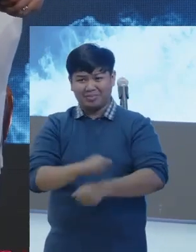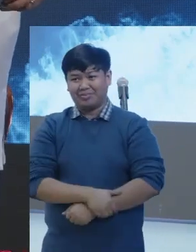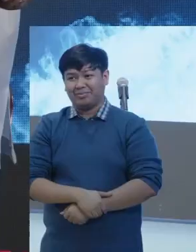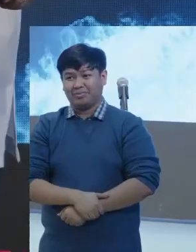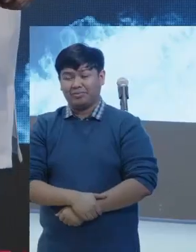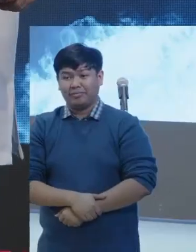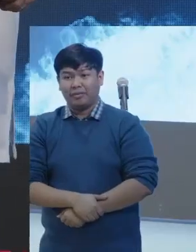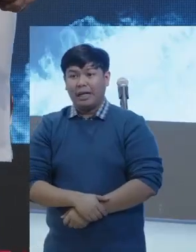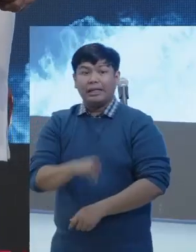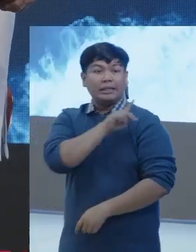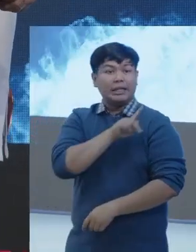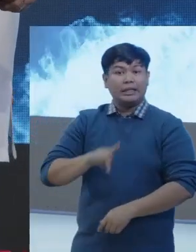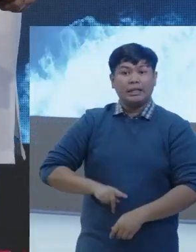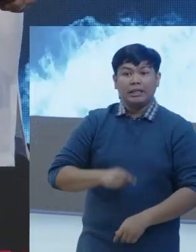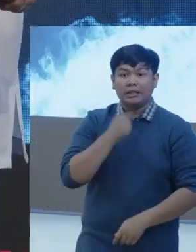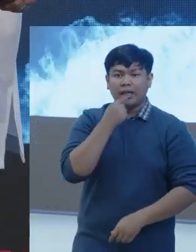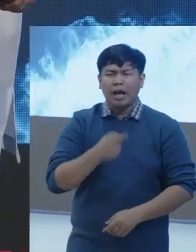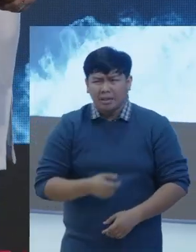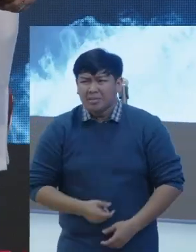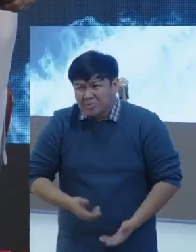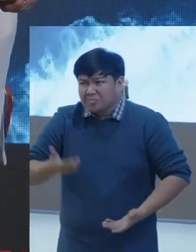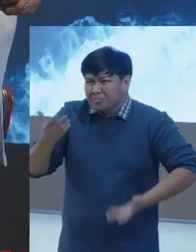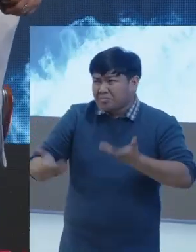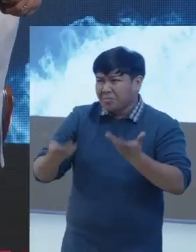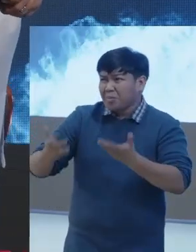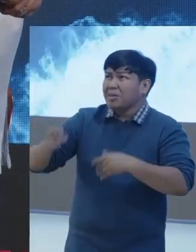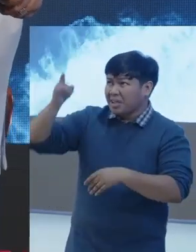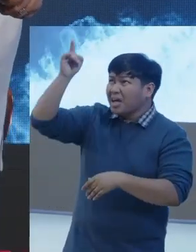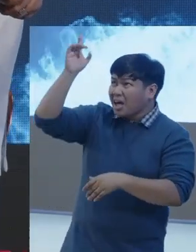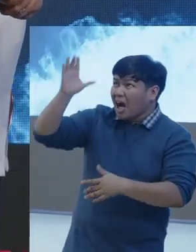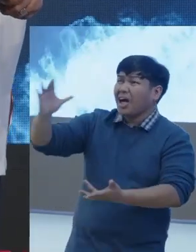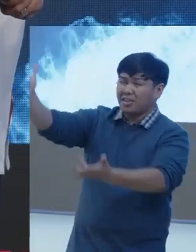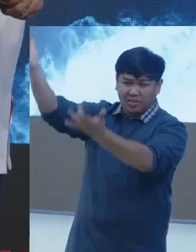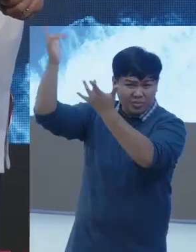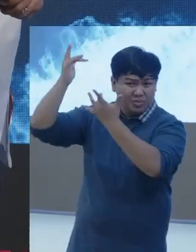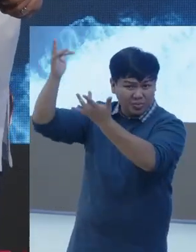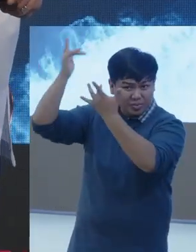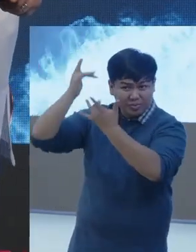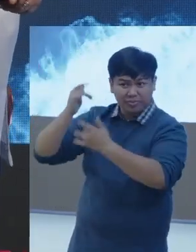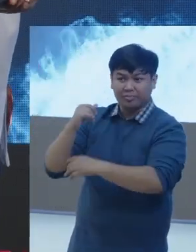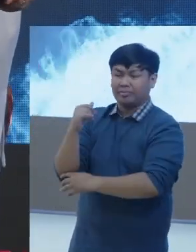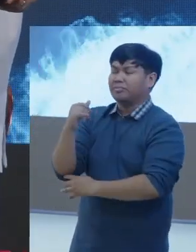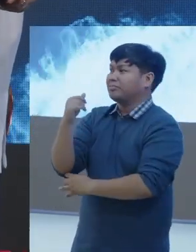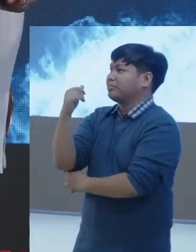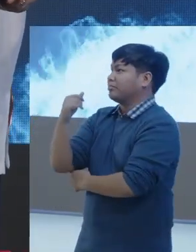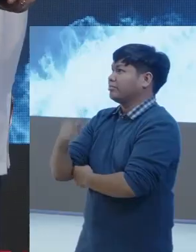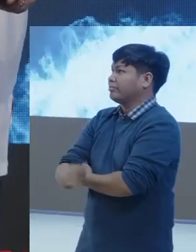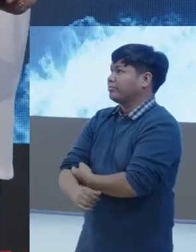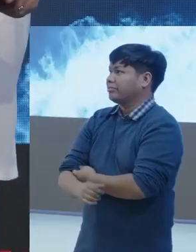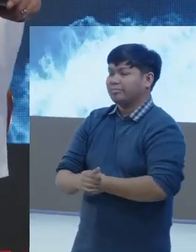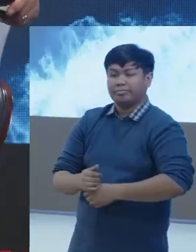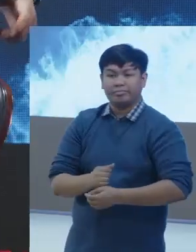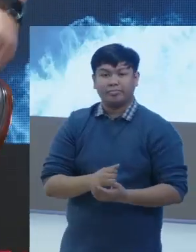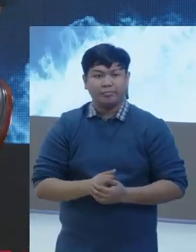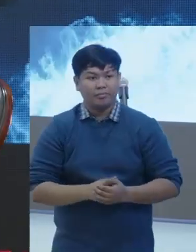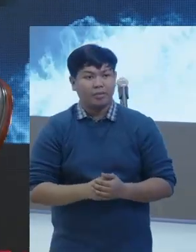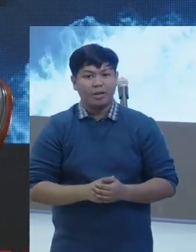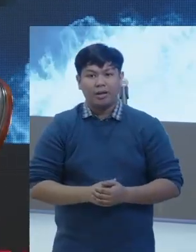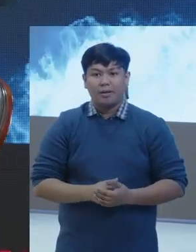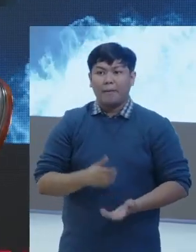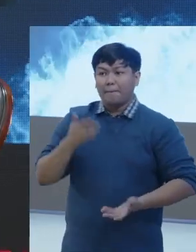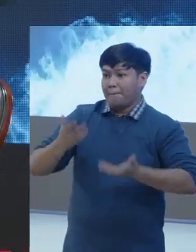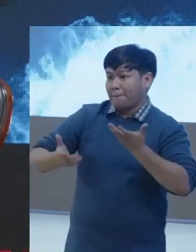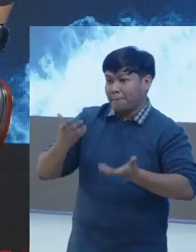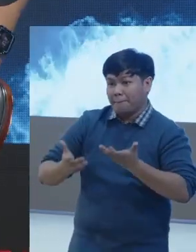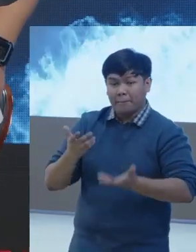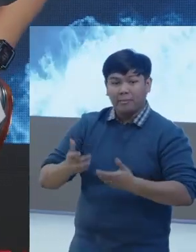Sa Tagalog, malay nyo. Di ba? Actually, hindi siya direct translation. Who knows,